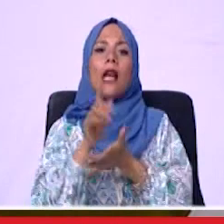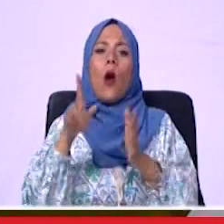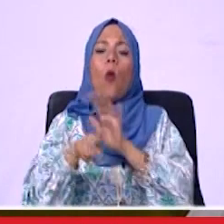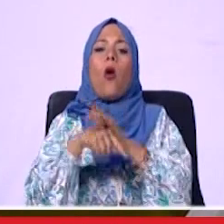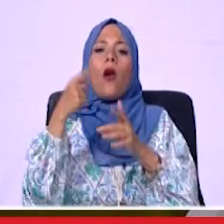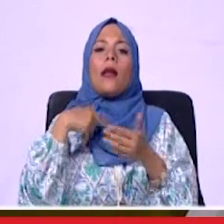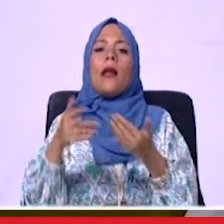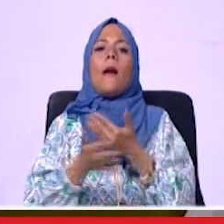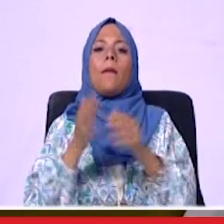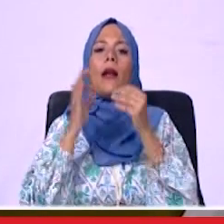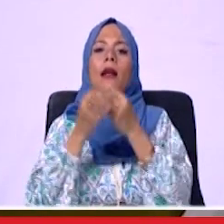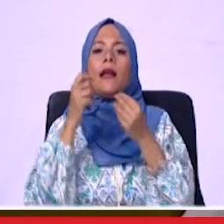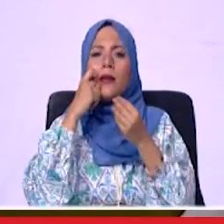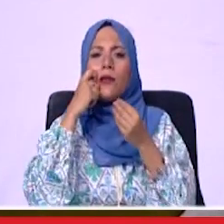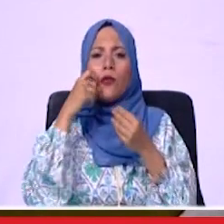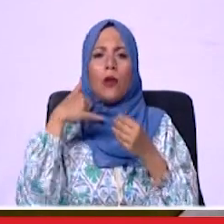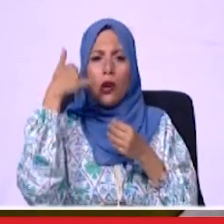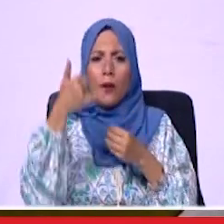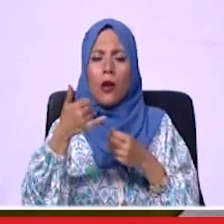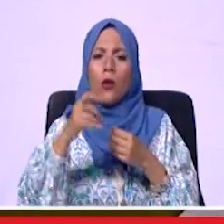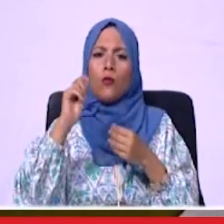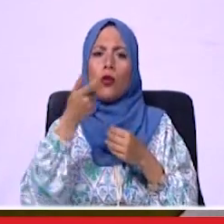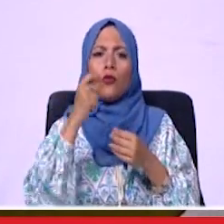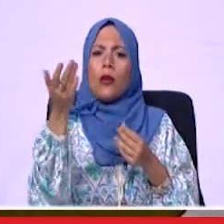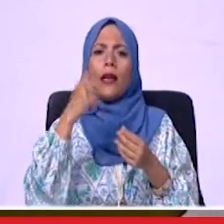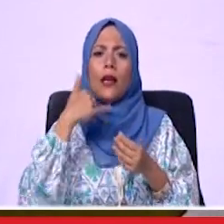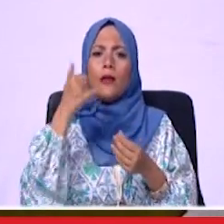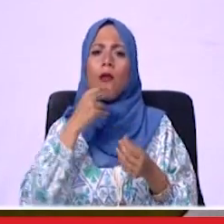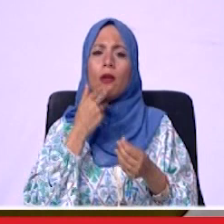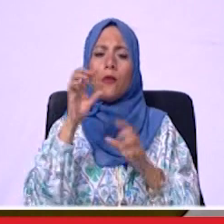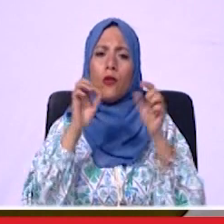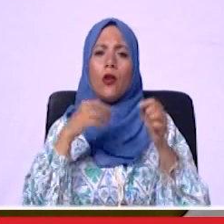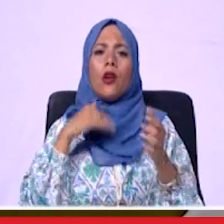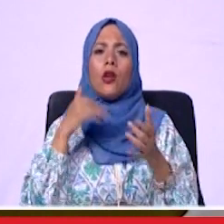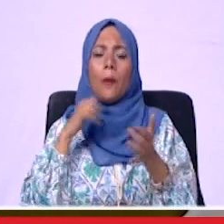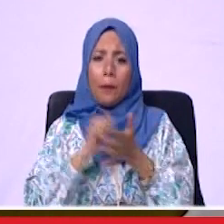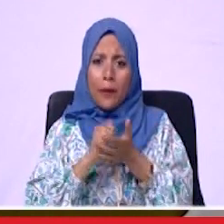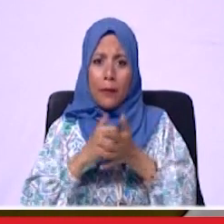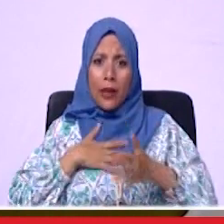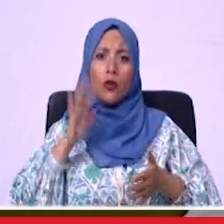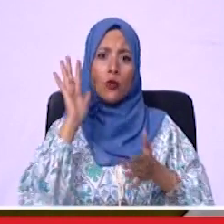الحلقة. رسالة جات لاستغاثة على صفحة البرنامج من أحد الأشخاص، قال لي فيها إن